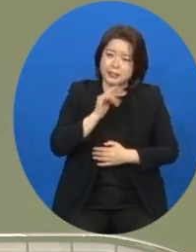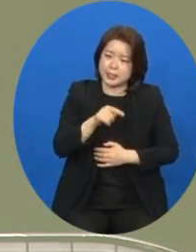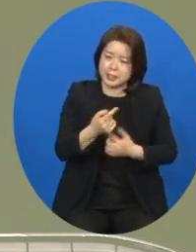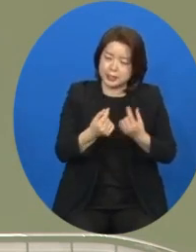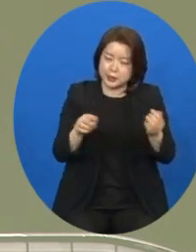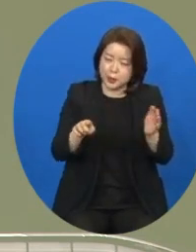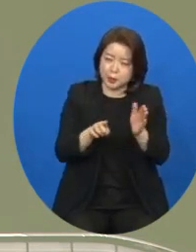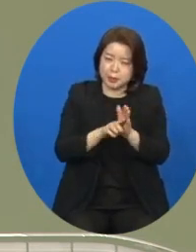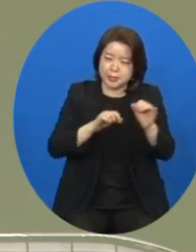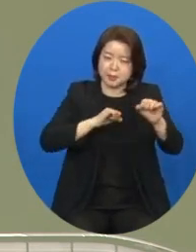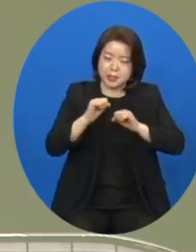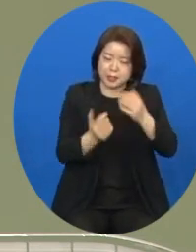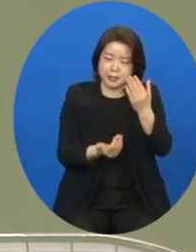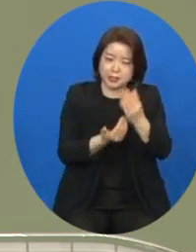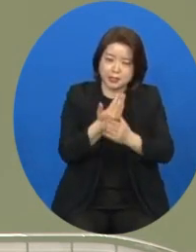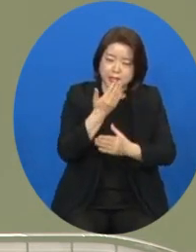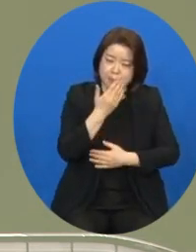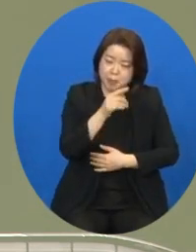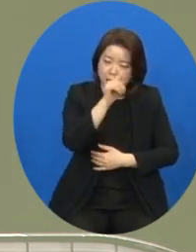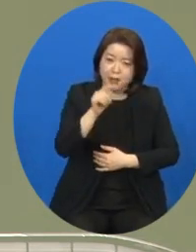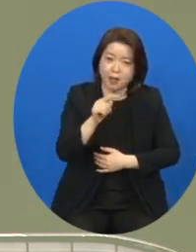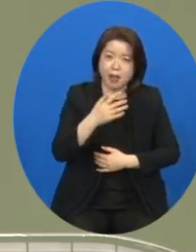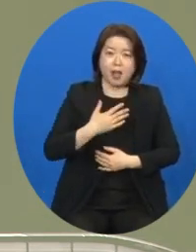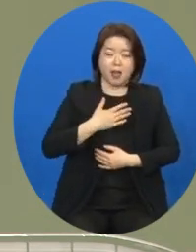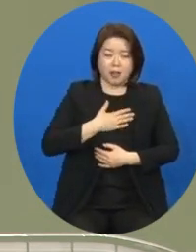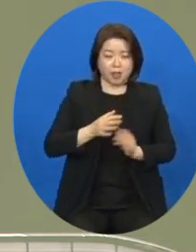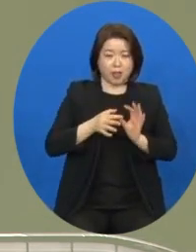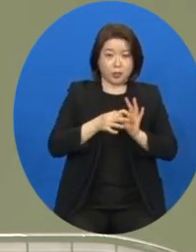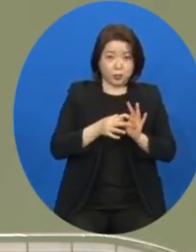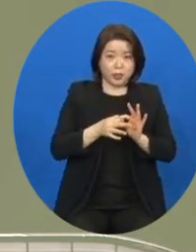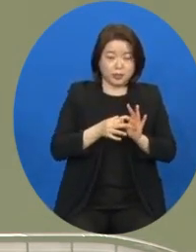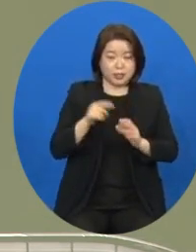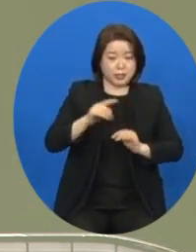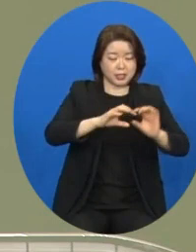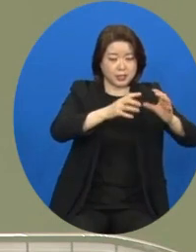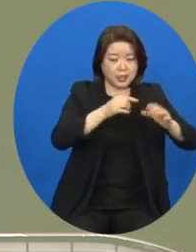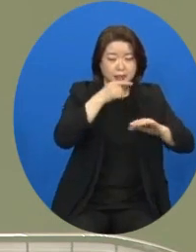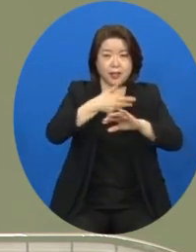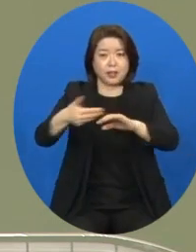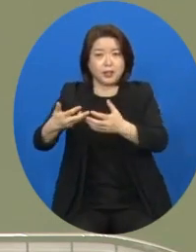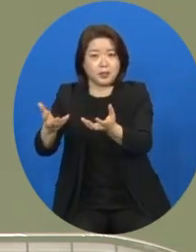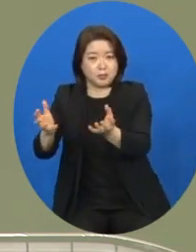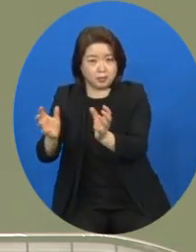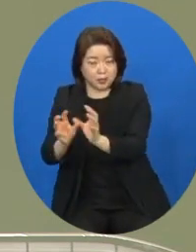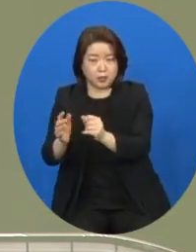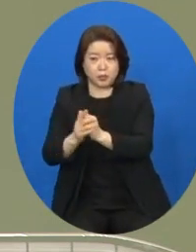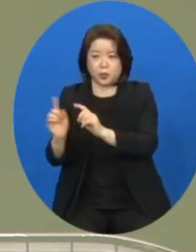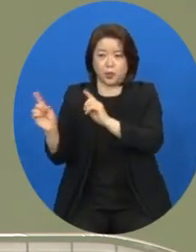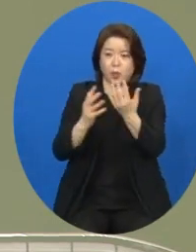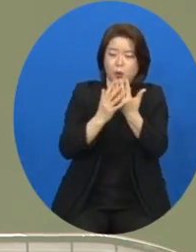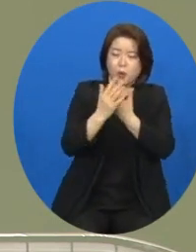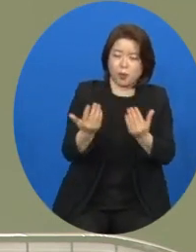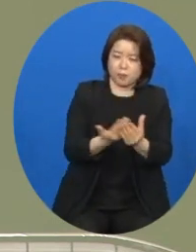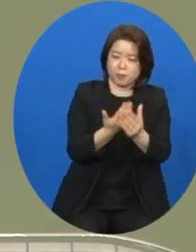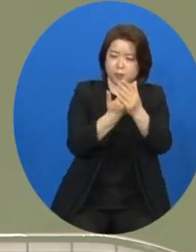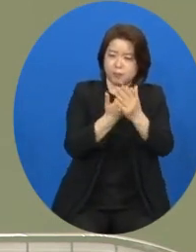역사가 일어날 수 있을까? 나를 통해서 이 나라와 민족의 부흥이 일어날 수